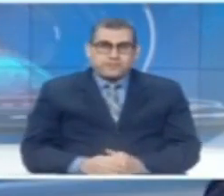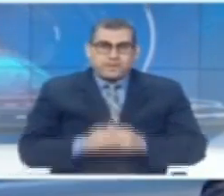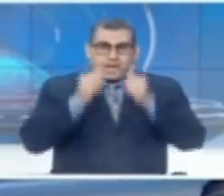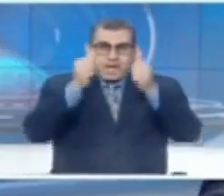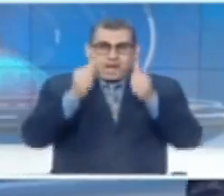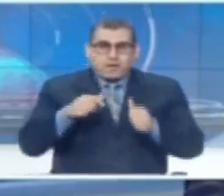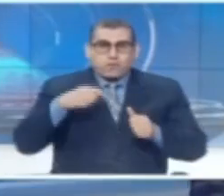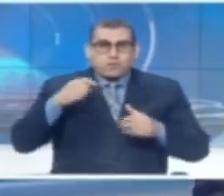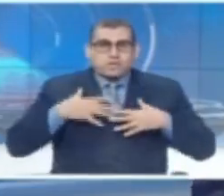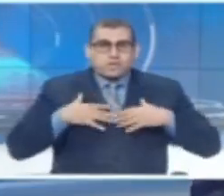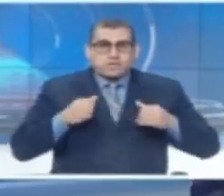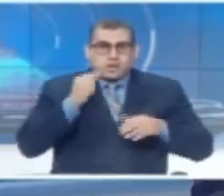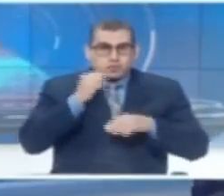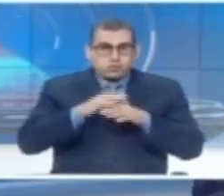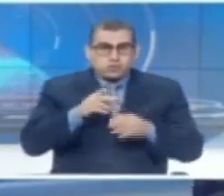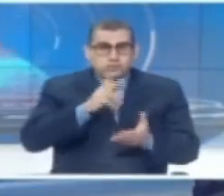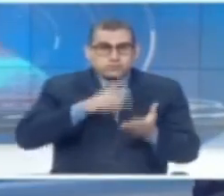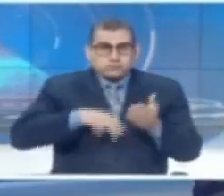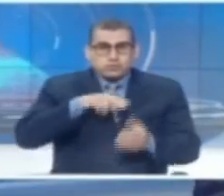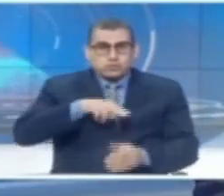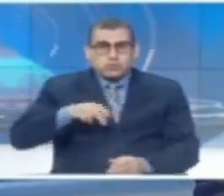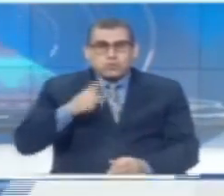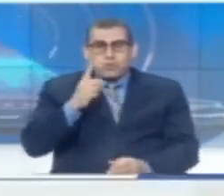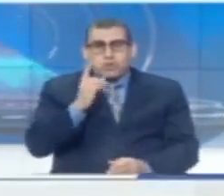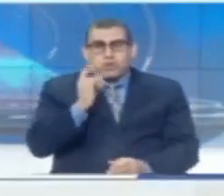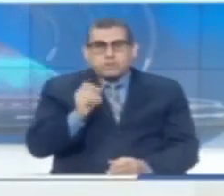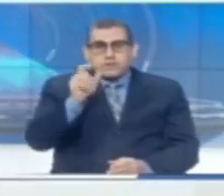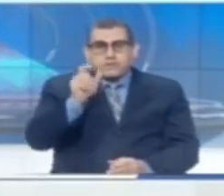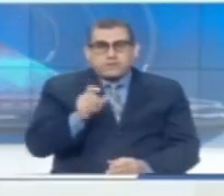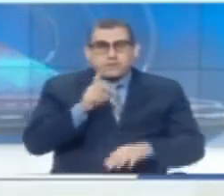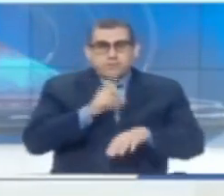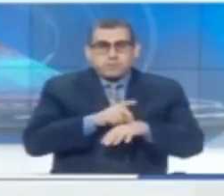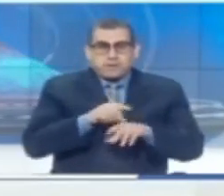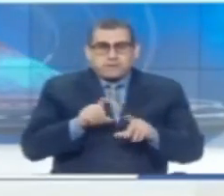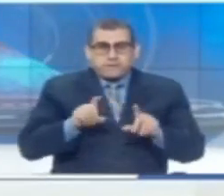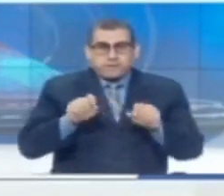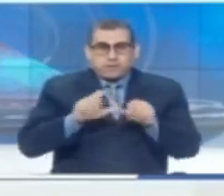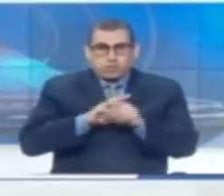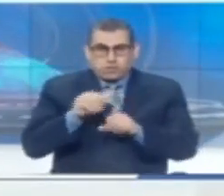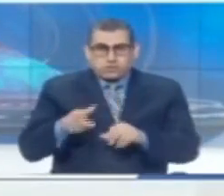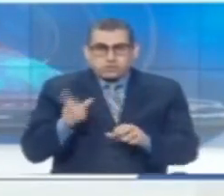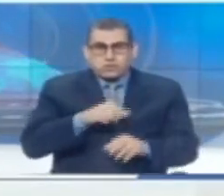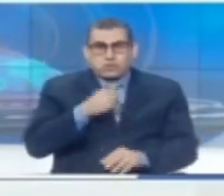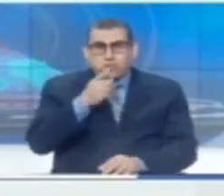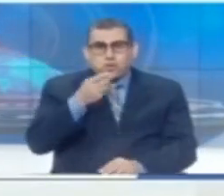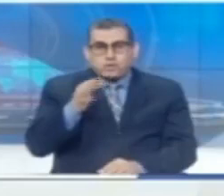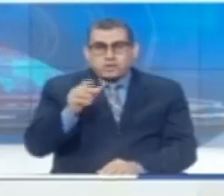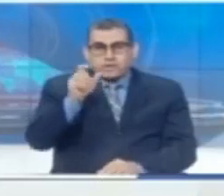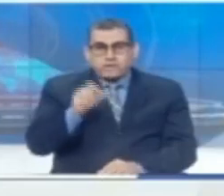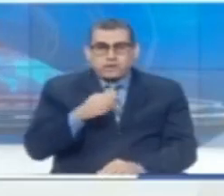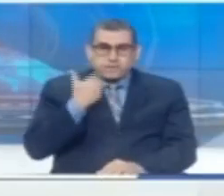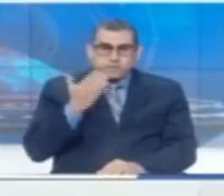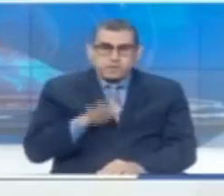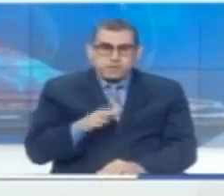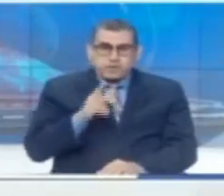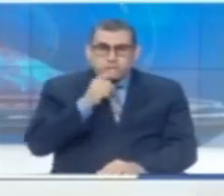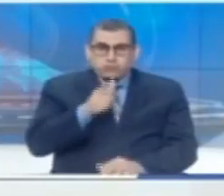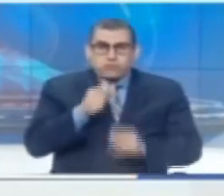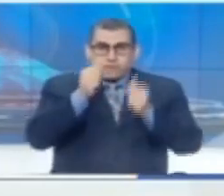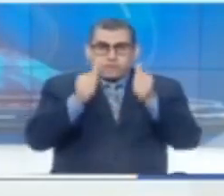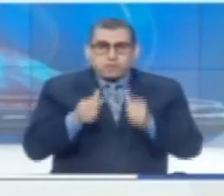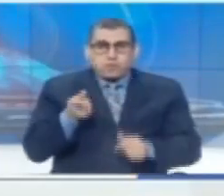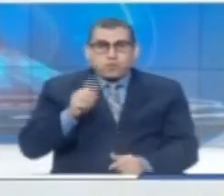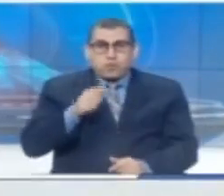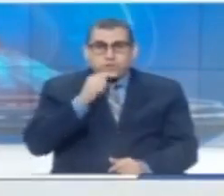أعلنت وزارة الصحة والسكان تسجيل 851 حالة إيجابية جديدة بفيروس كورونا و31 وفاة. وفي